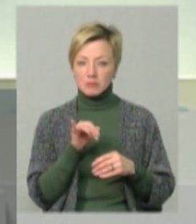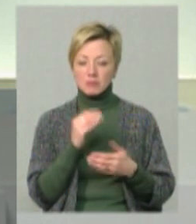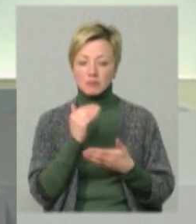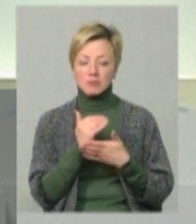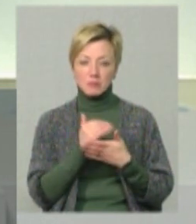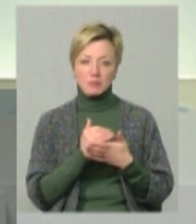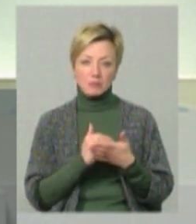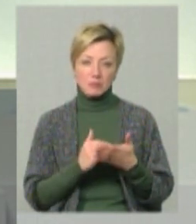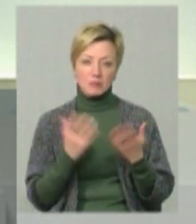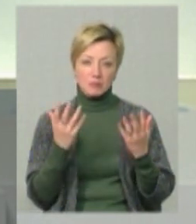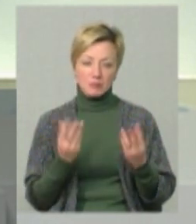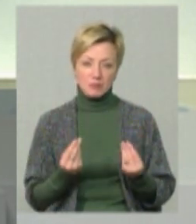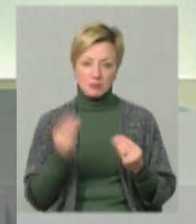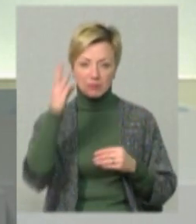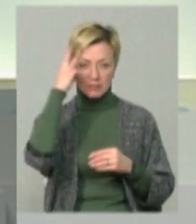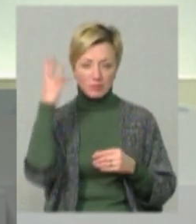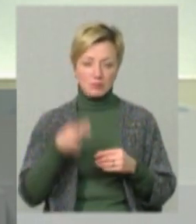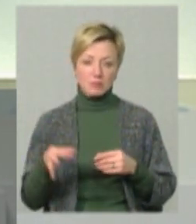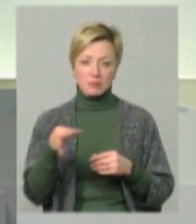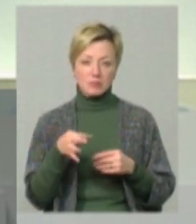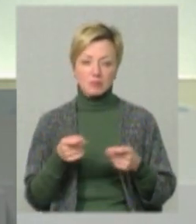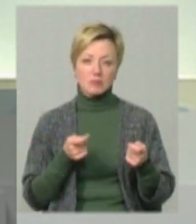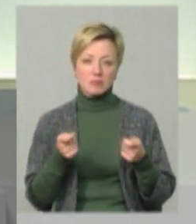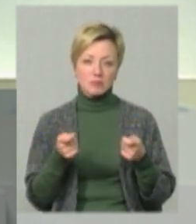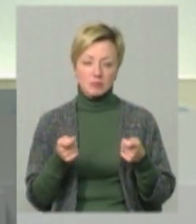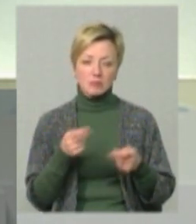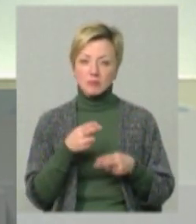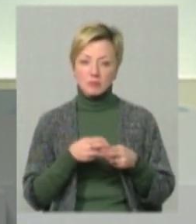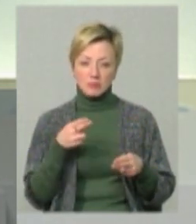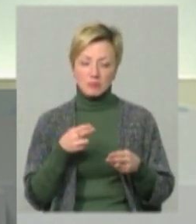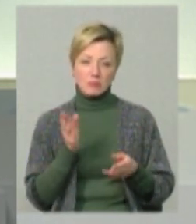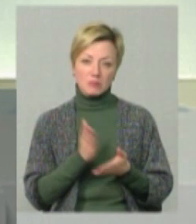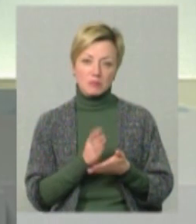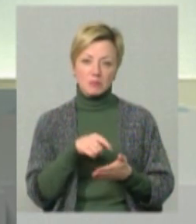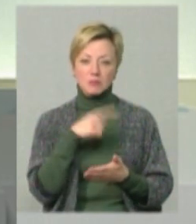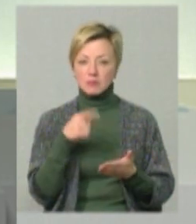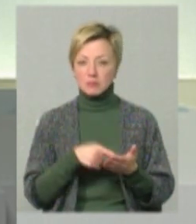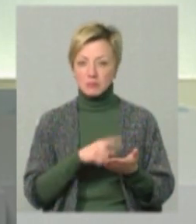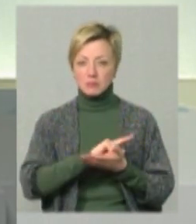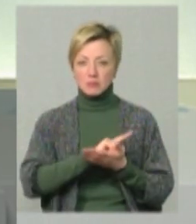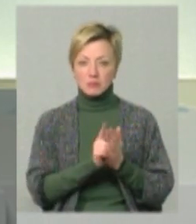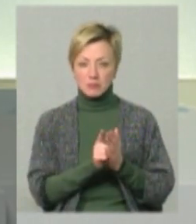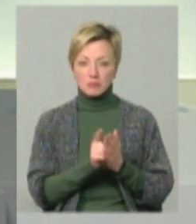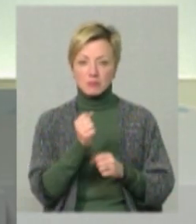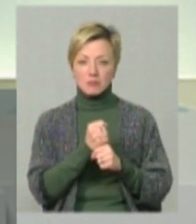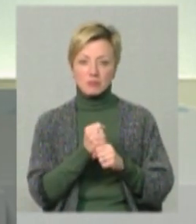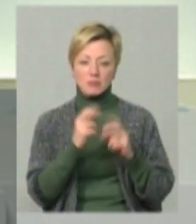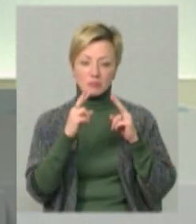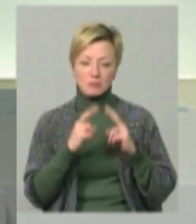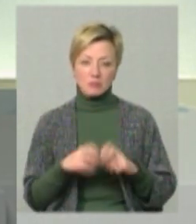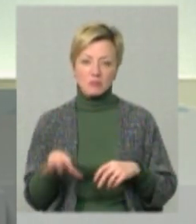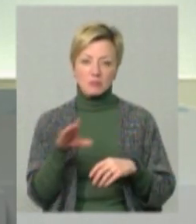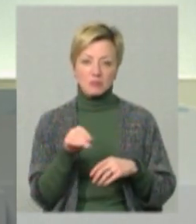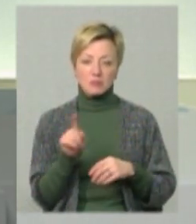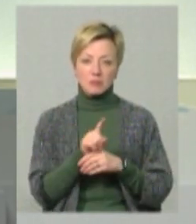на порядку денному, зокрема, Хмельницькій обласній адміністрації гостро стоїть питання оперативного опрацювання